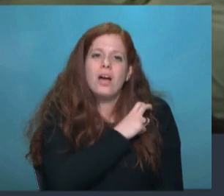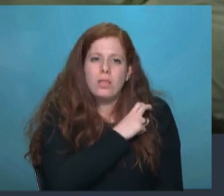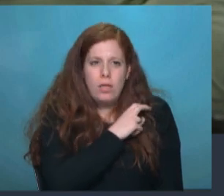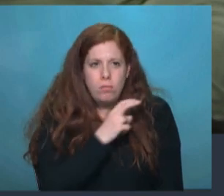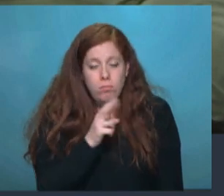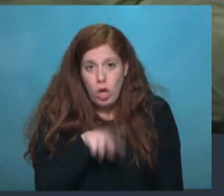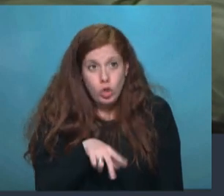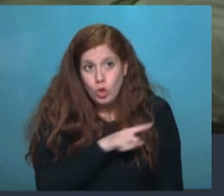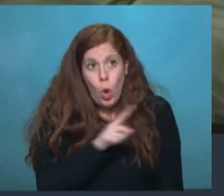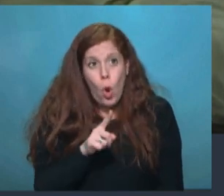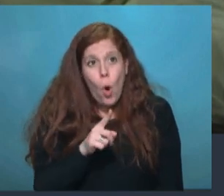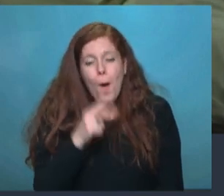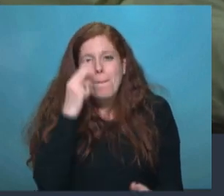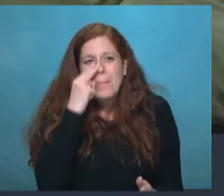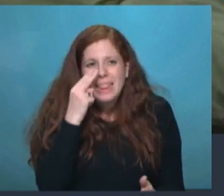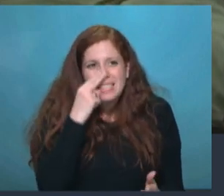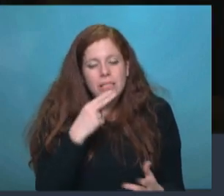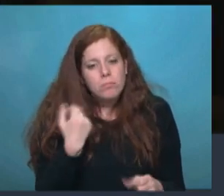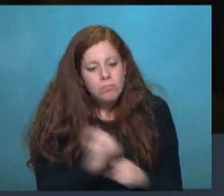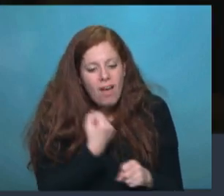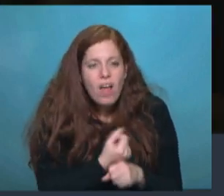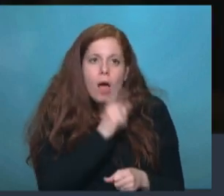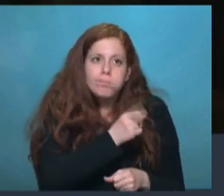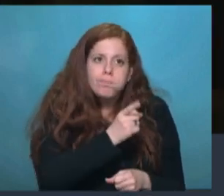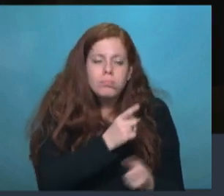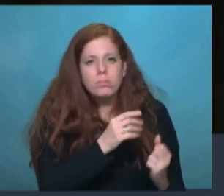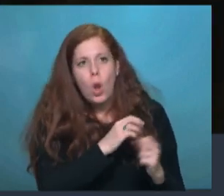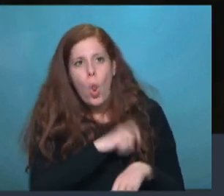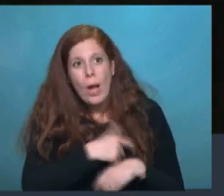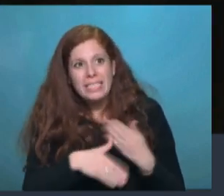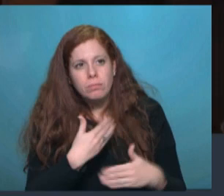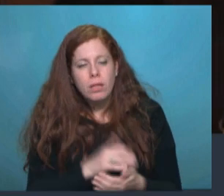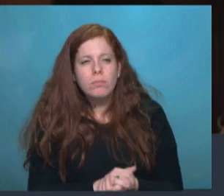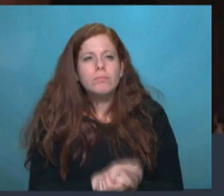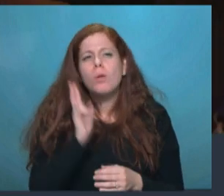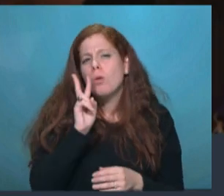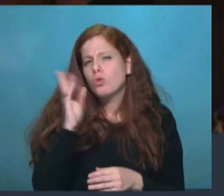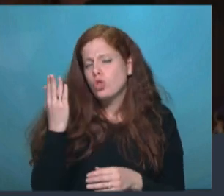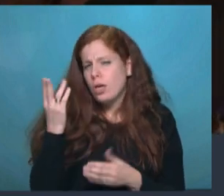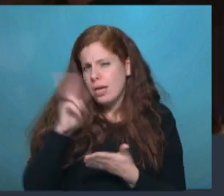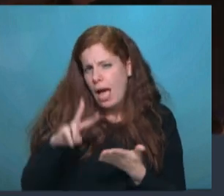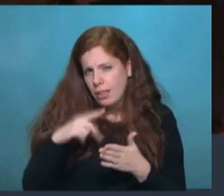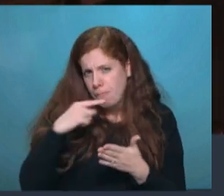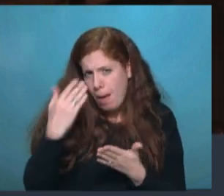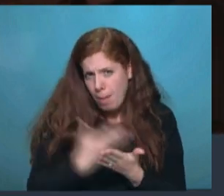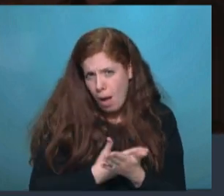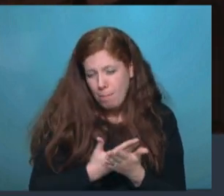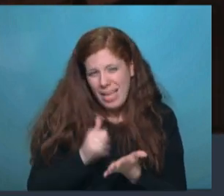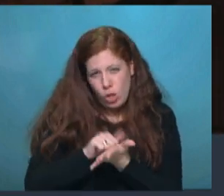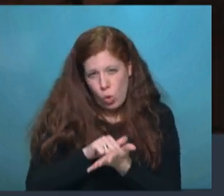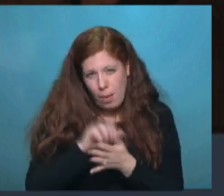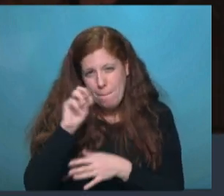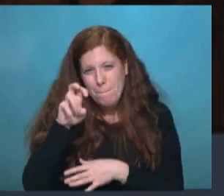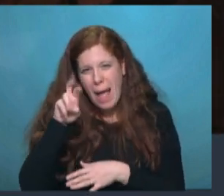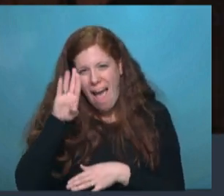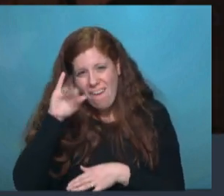שלא מתנסים בהפעלה לאורך זמן. ביום שישי קראתי מאמר במעריב שבו נכתב